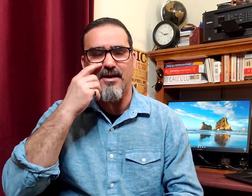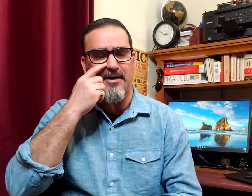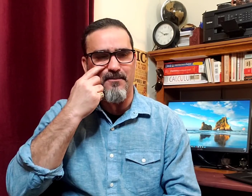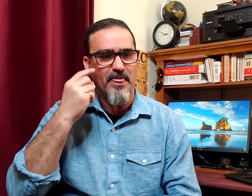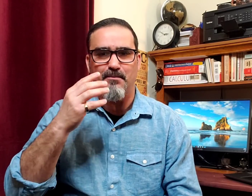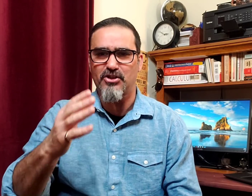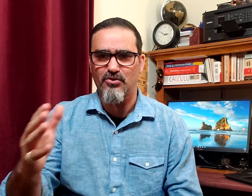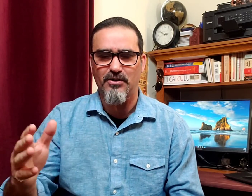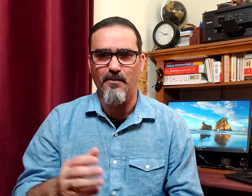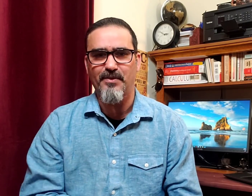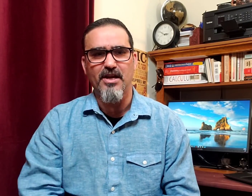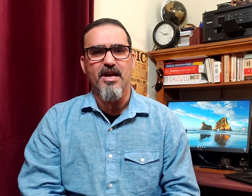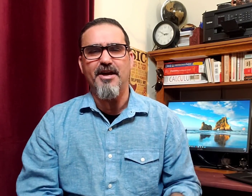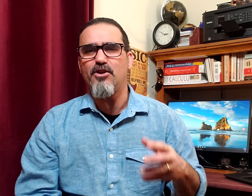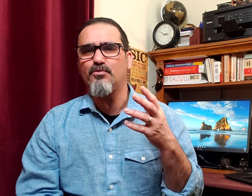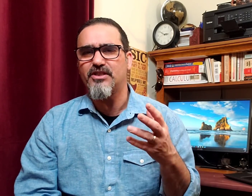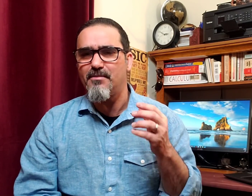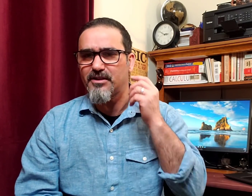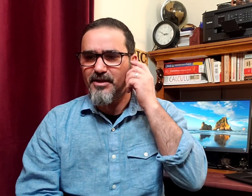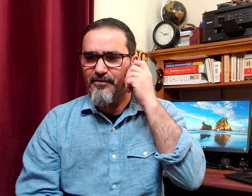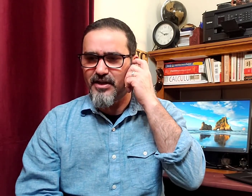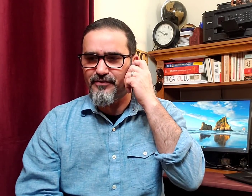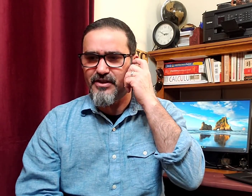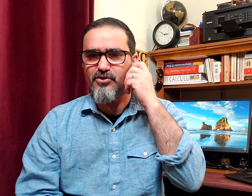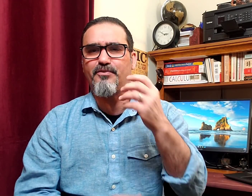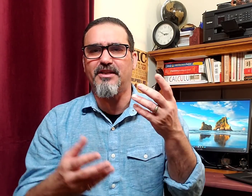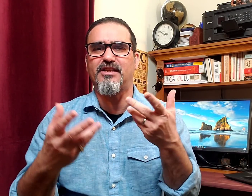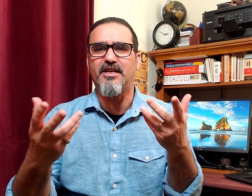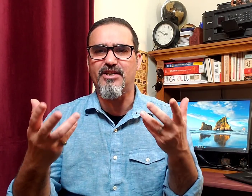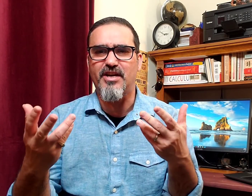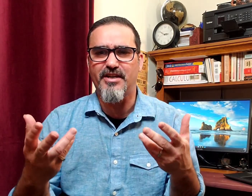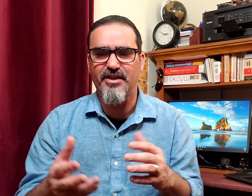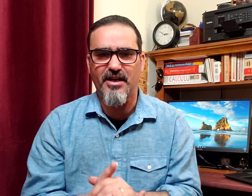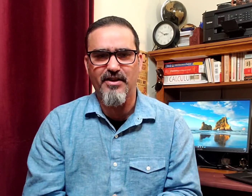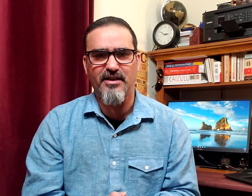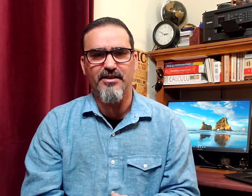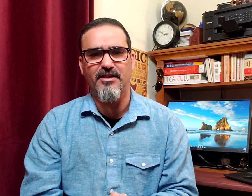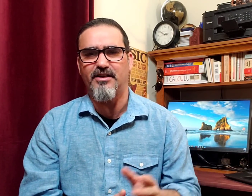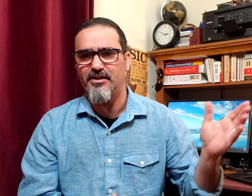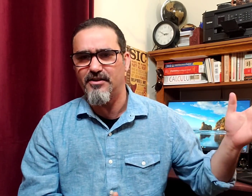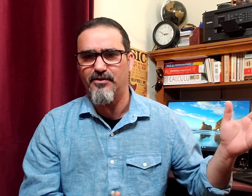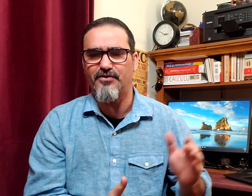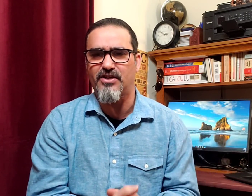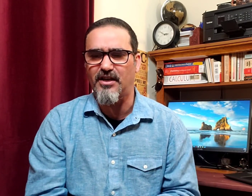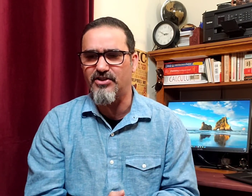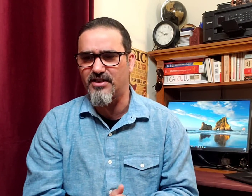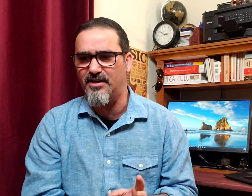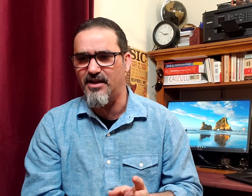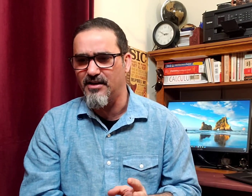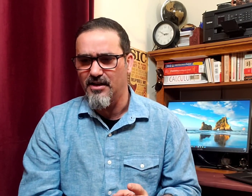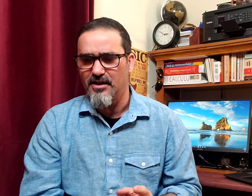إلى آخره. باش نتوضحوا، انا اليوم استمعت بعدا شوف بعدا الذكرى، شنو هي الذكرى ديال في